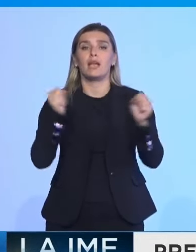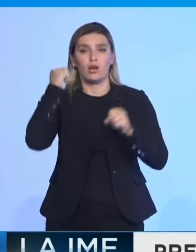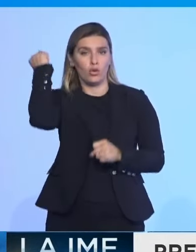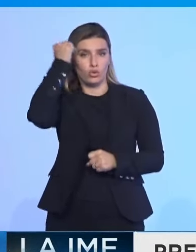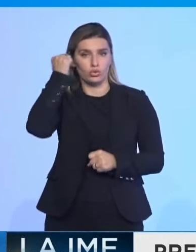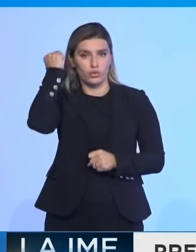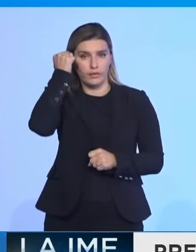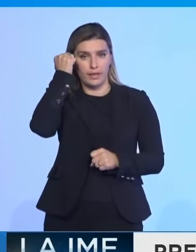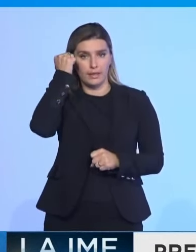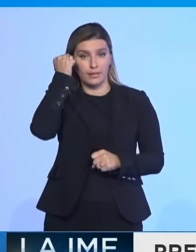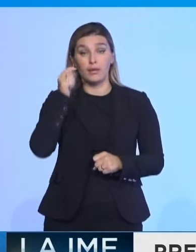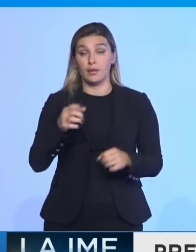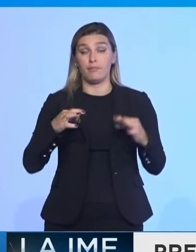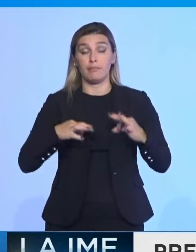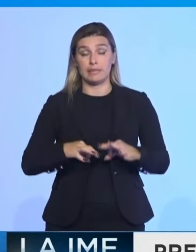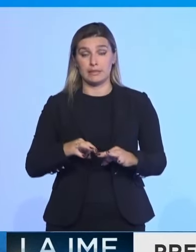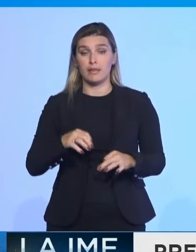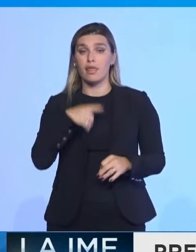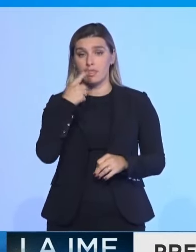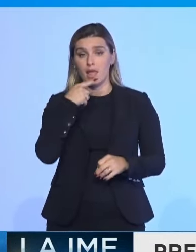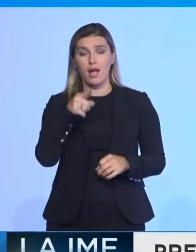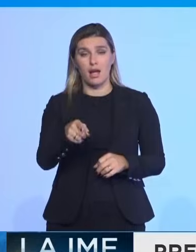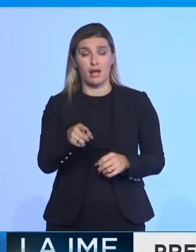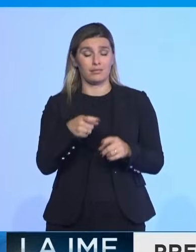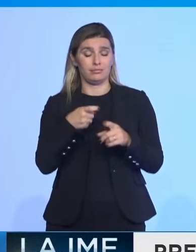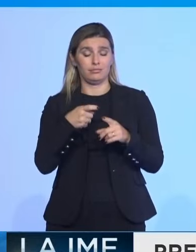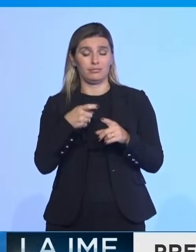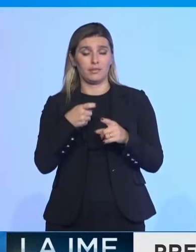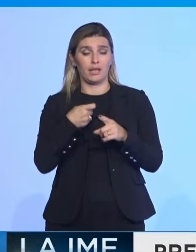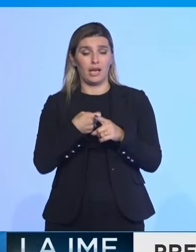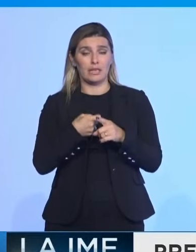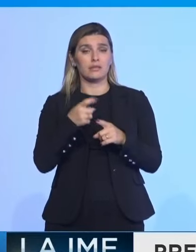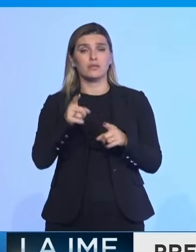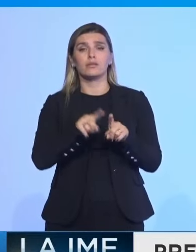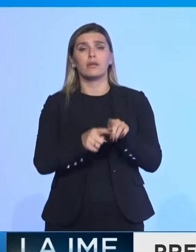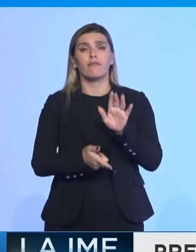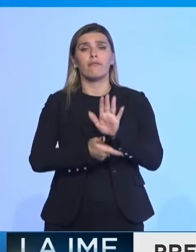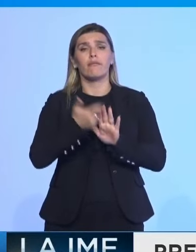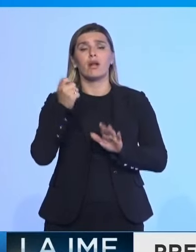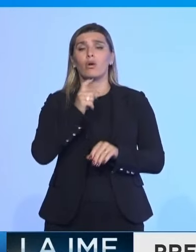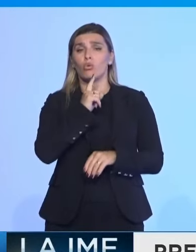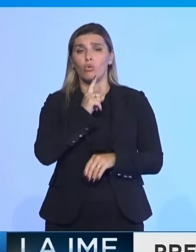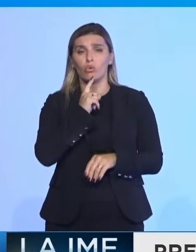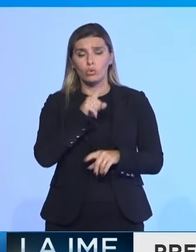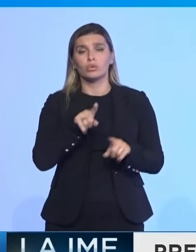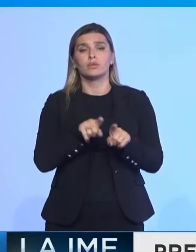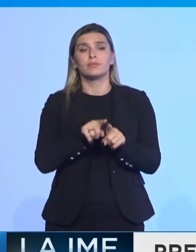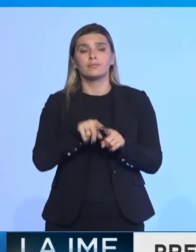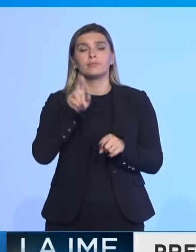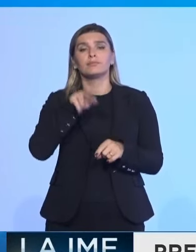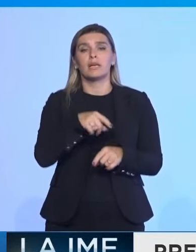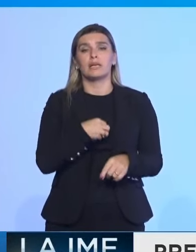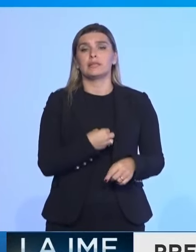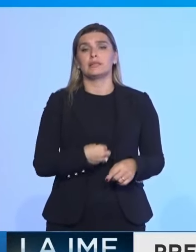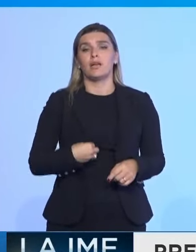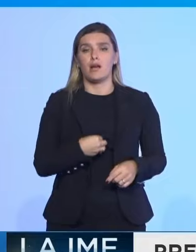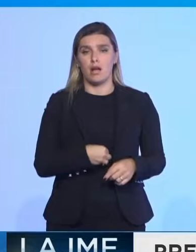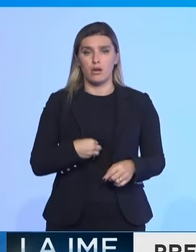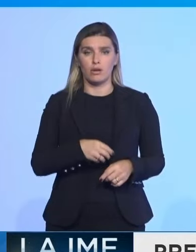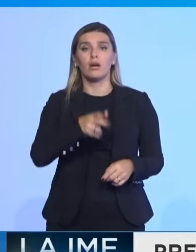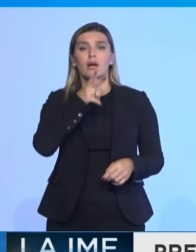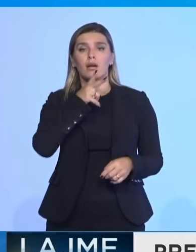Kosovës. Presidentja Osmani ka thënë se Krasniqi u vra në mënyrë të pabes dhe ishte viktim e një aktit të mirë që u përposh të